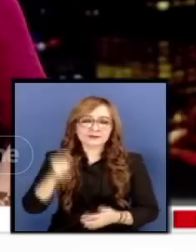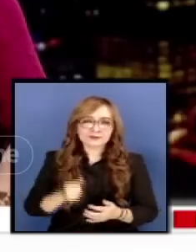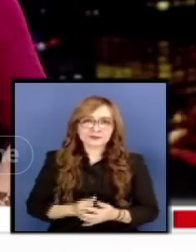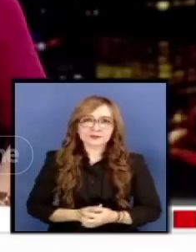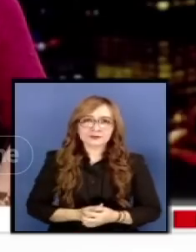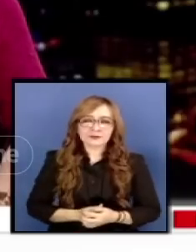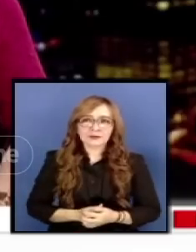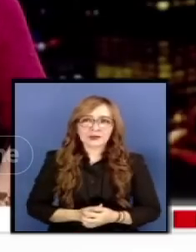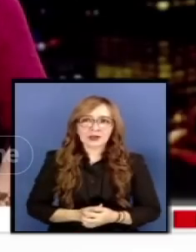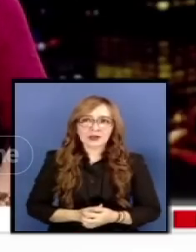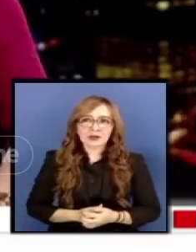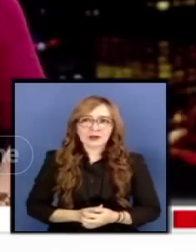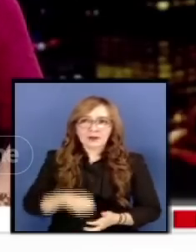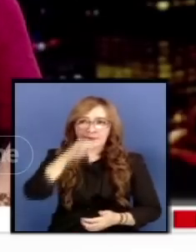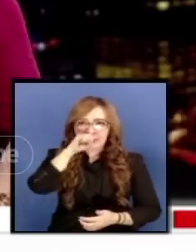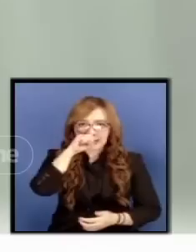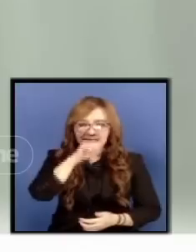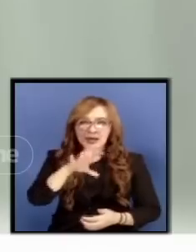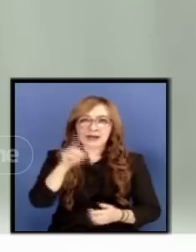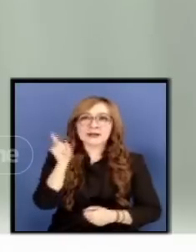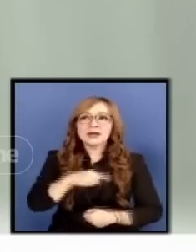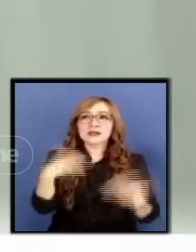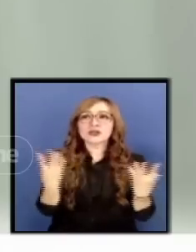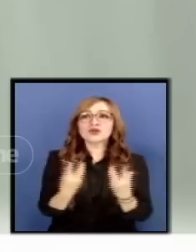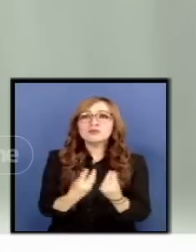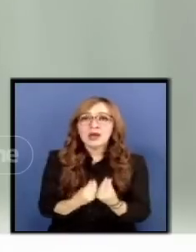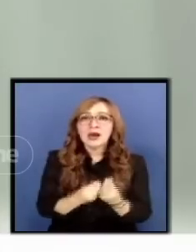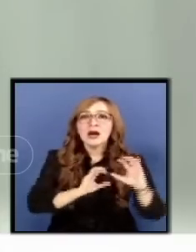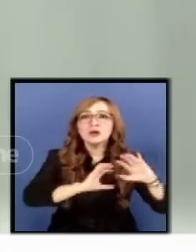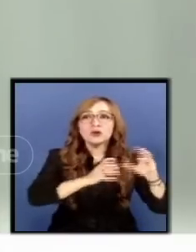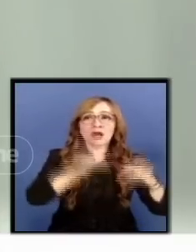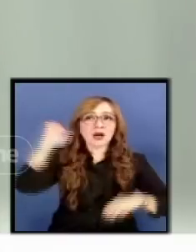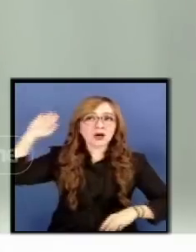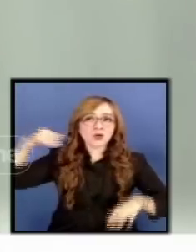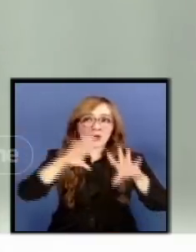Pernyataan yang keluar dari sejumlah anggota Dewan gitu ya, ketika rapat